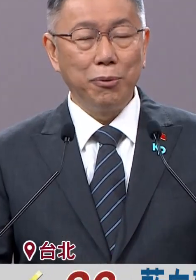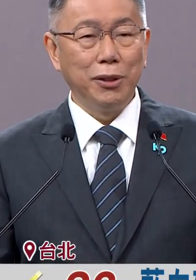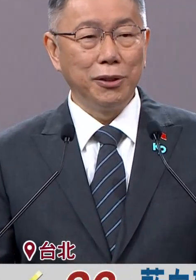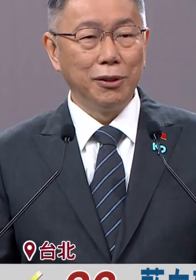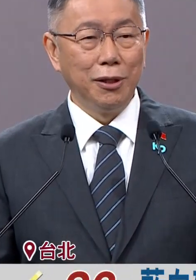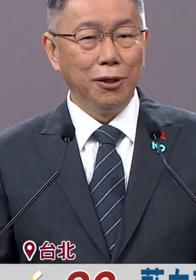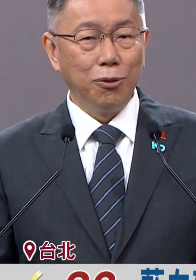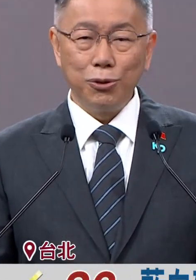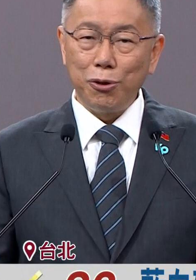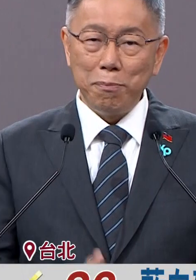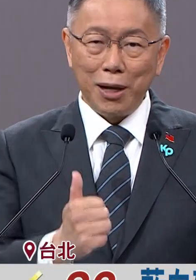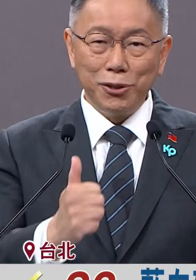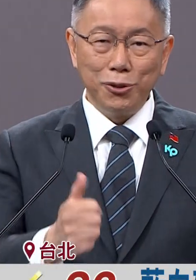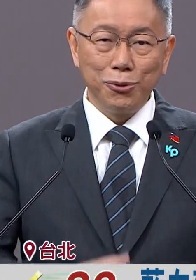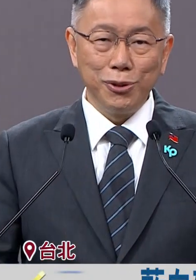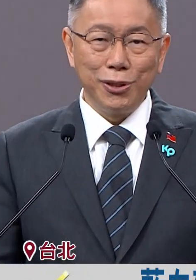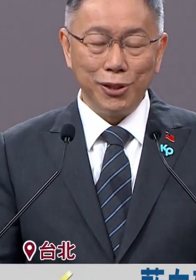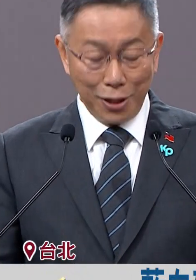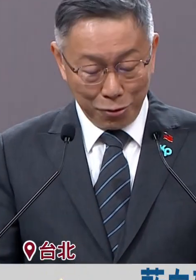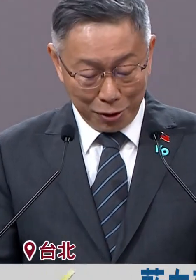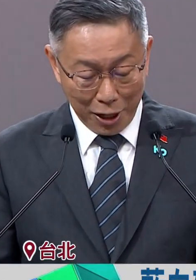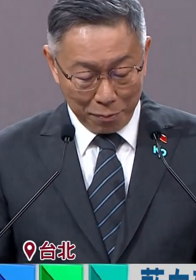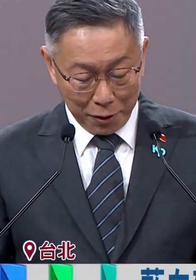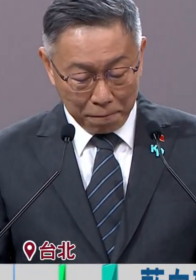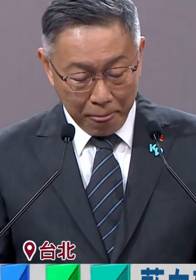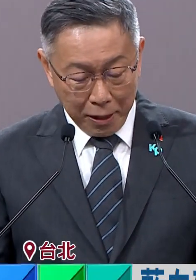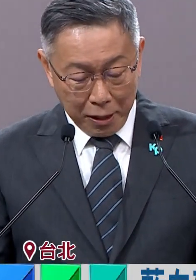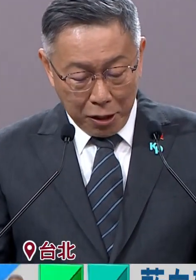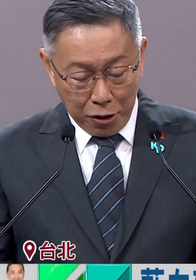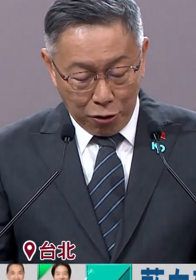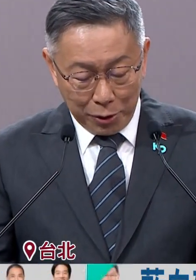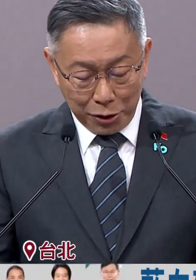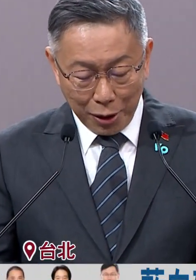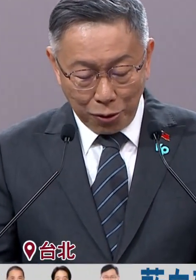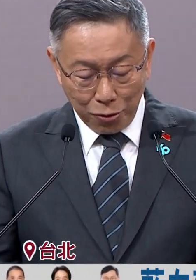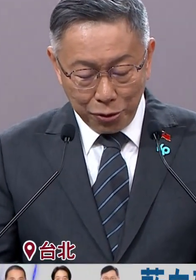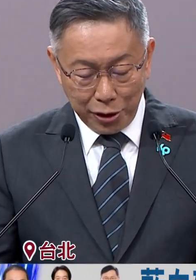然得使出浑身解数，说服选民自己能坚守